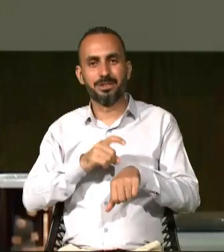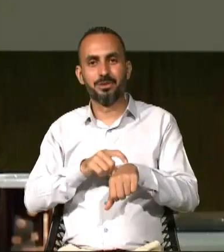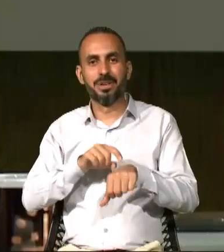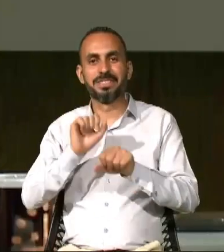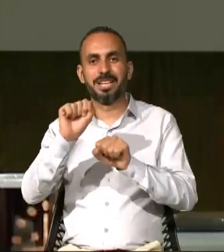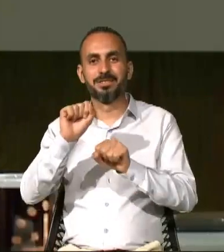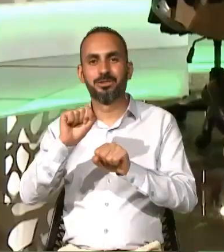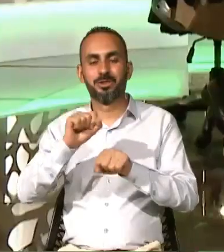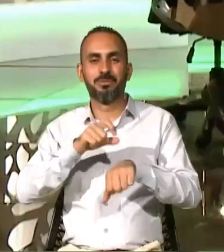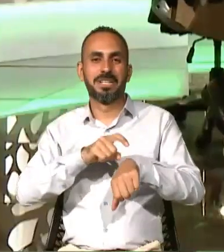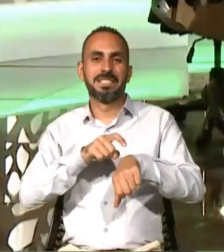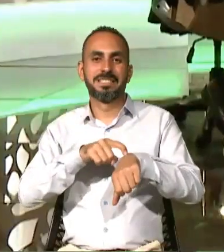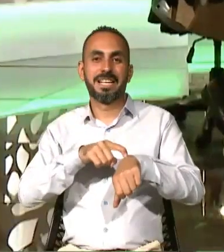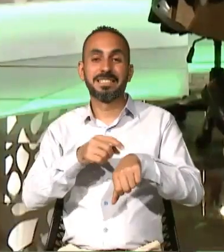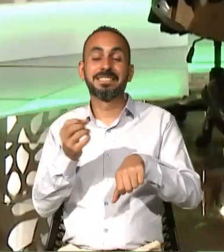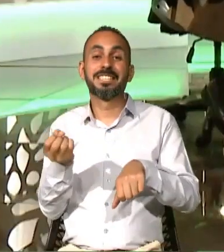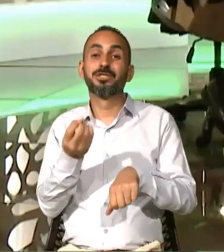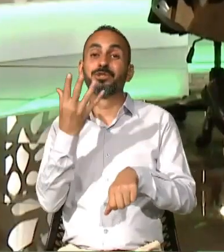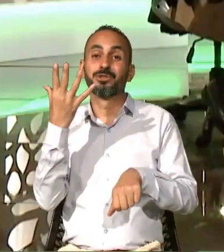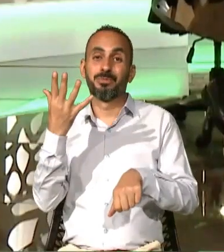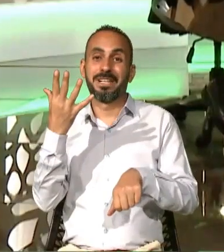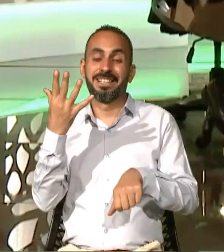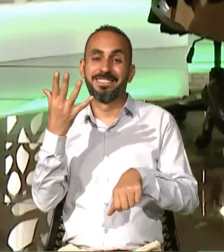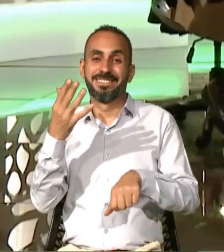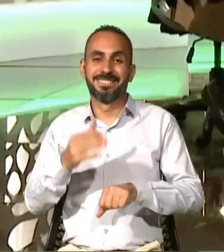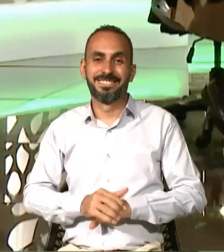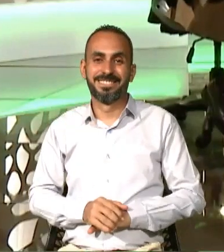حضرتك اتفضل يا عم اسيس حبيبي